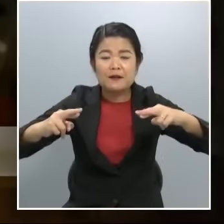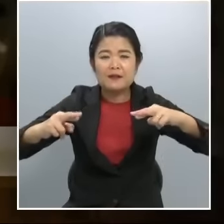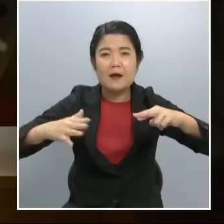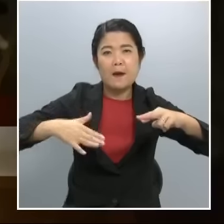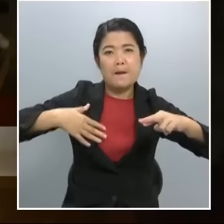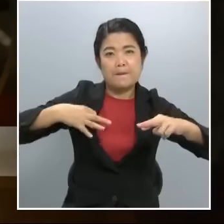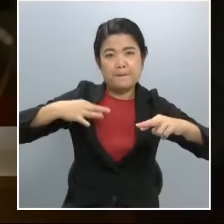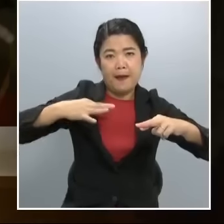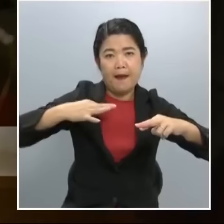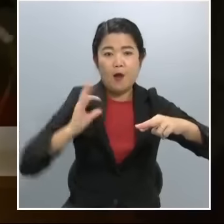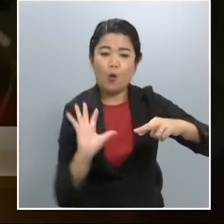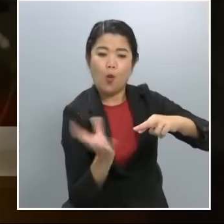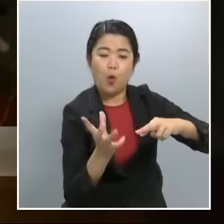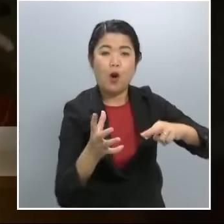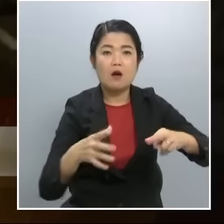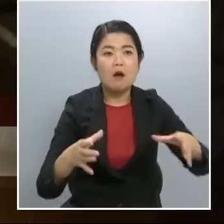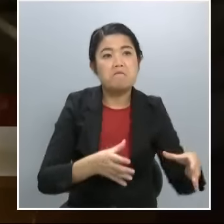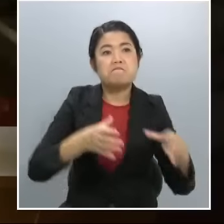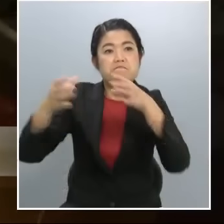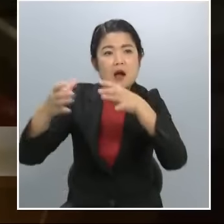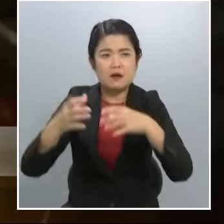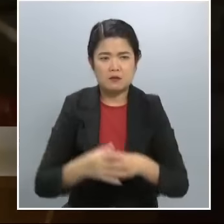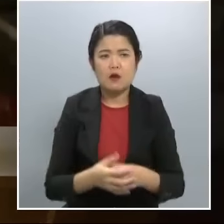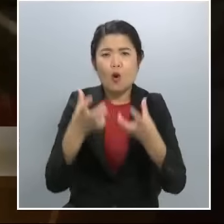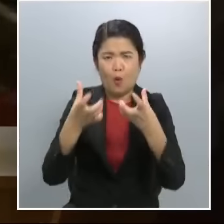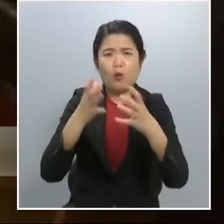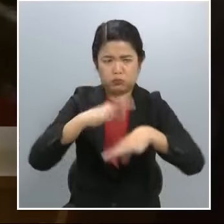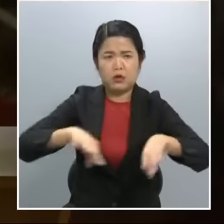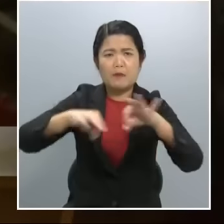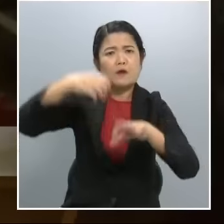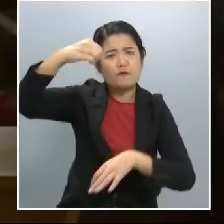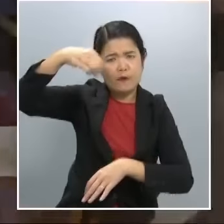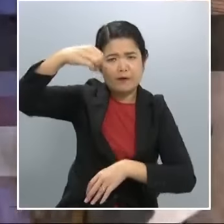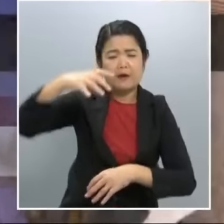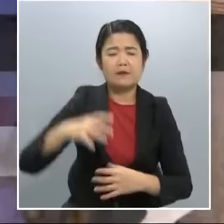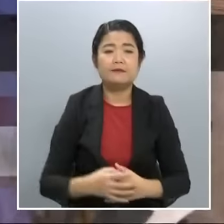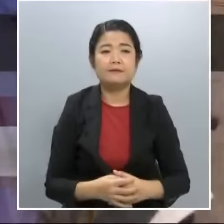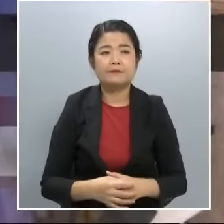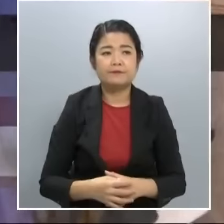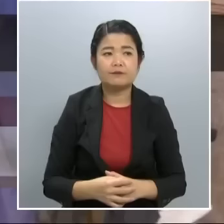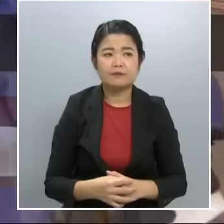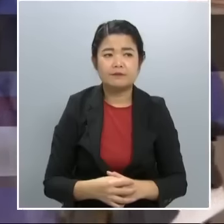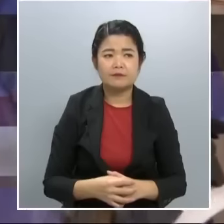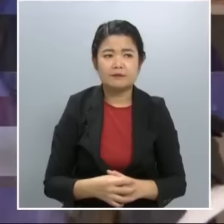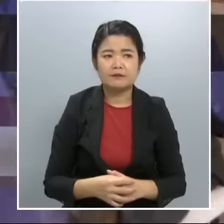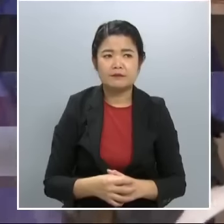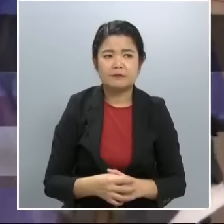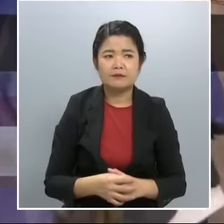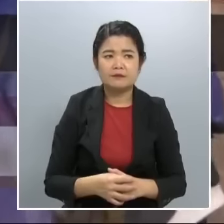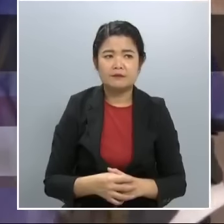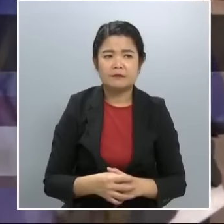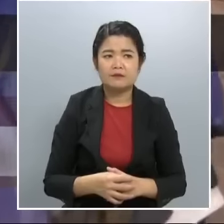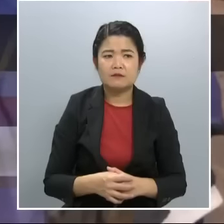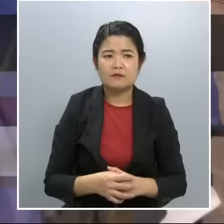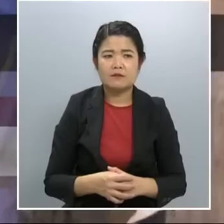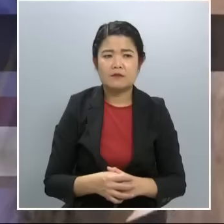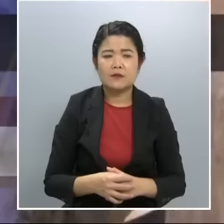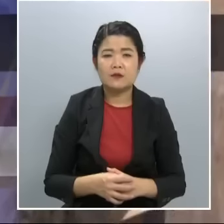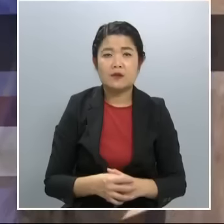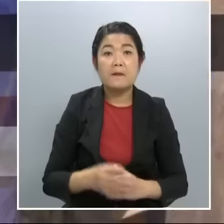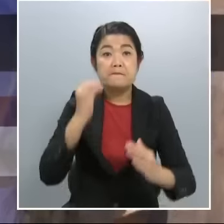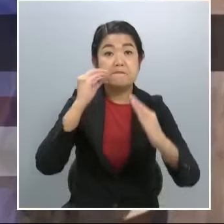คือชาวบ้านเนี่ยเครื่องไฟฟ้าสำคัญมากค่ะครับอีกปีนึงมันมายหตางมืล่ะมันแวดทางหลังนี่